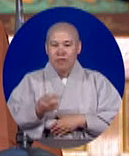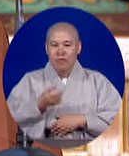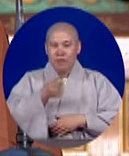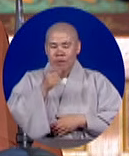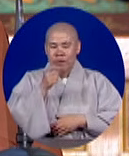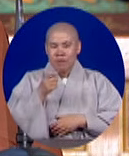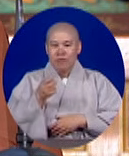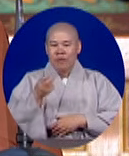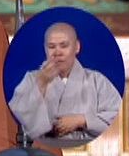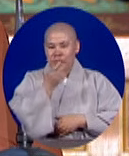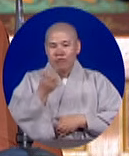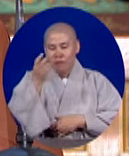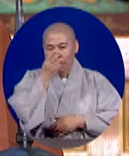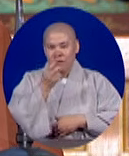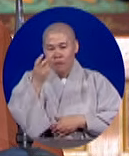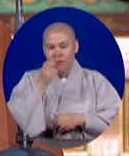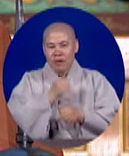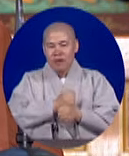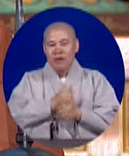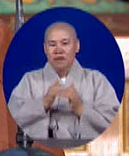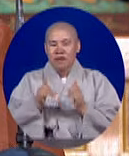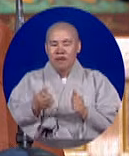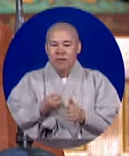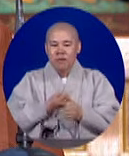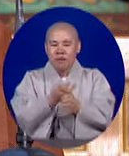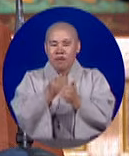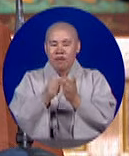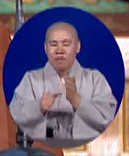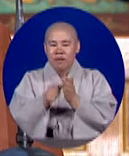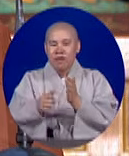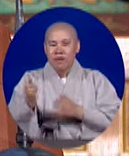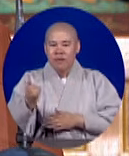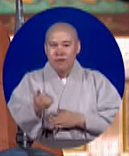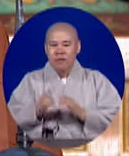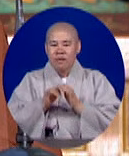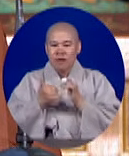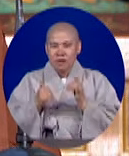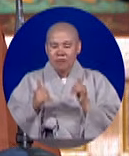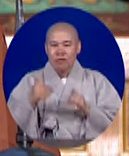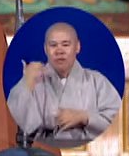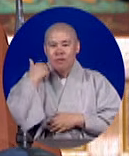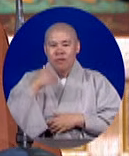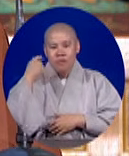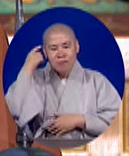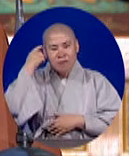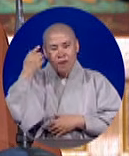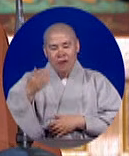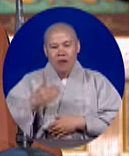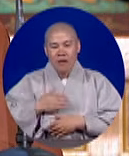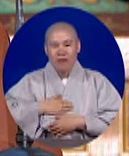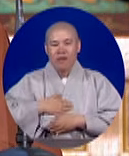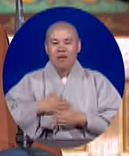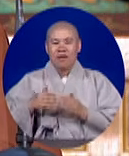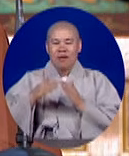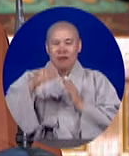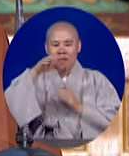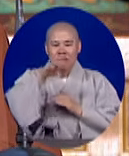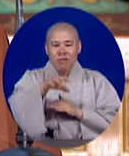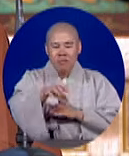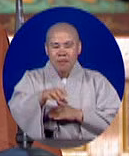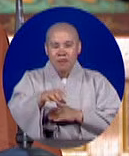수도검침하는 사람이다. 택배 가지고 온 사람이다. 누구세요? 뭐 앞집인데요. 이렇게.